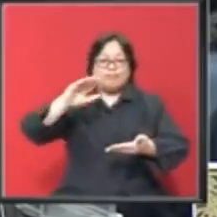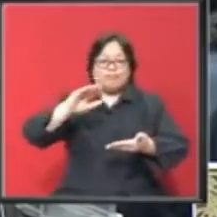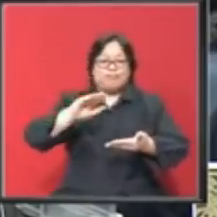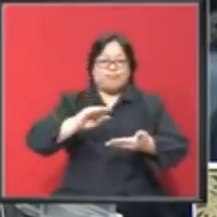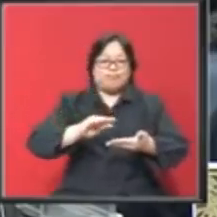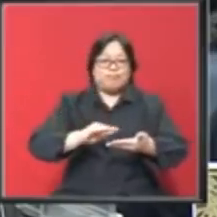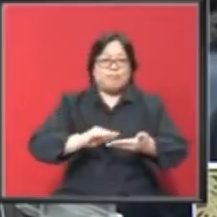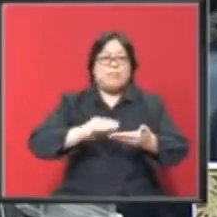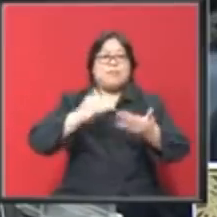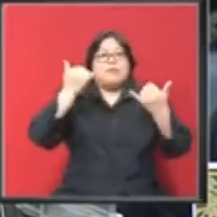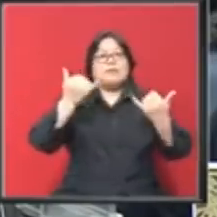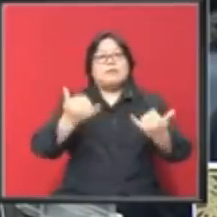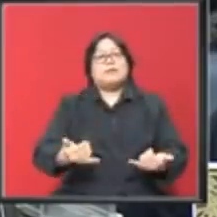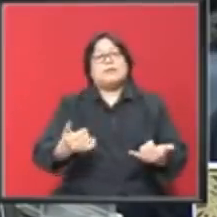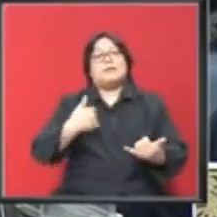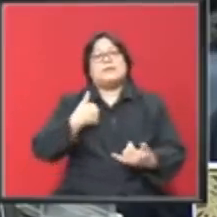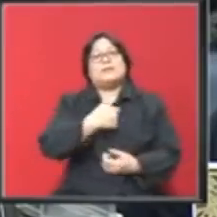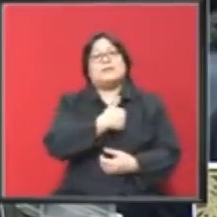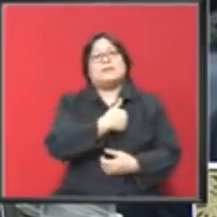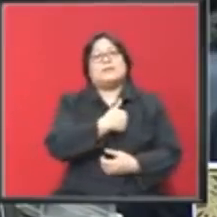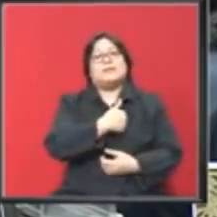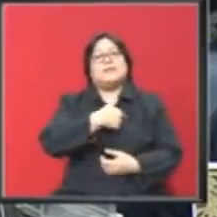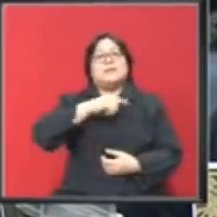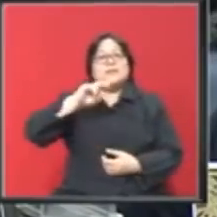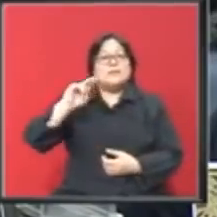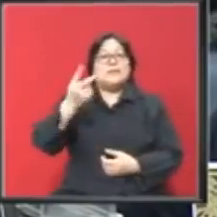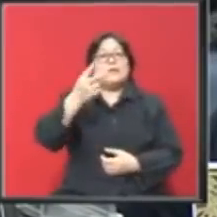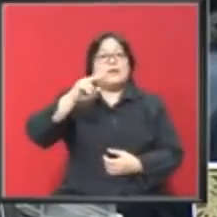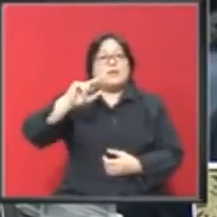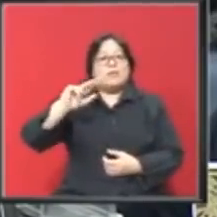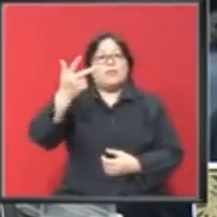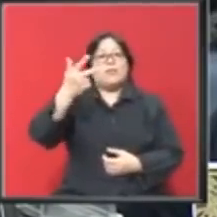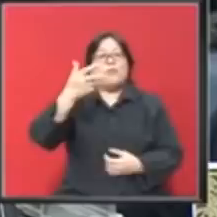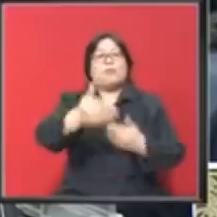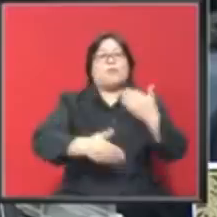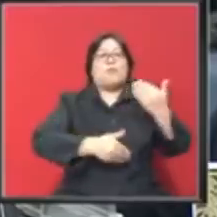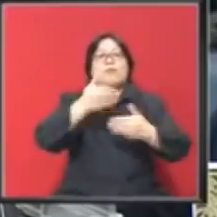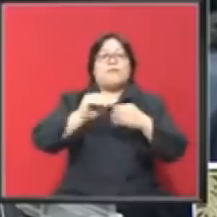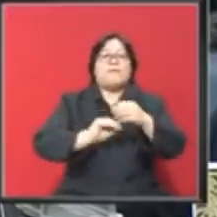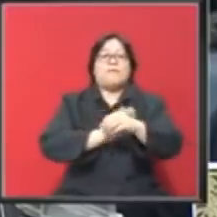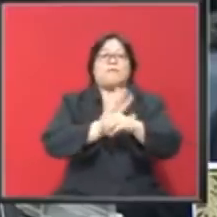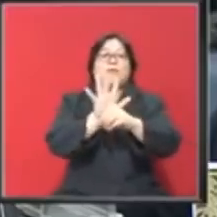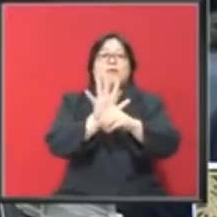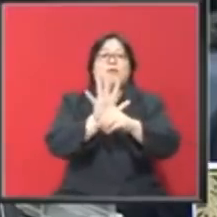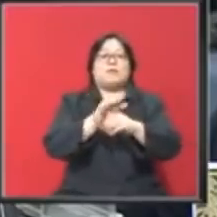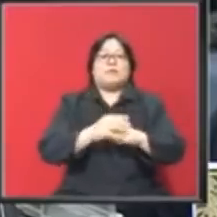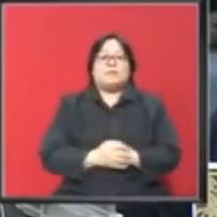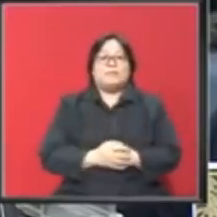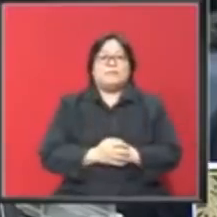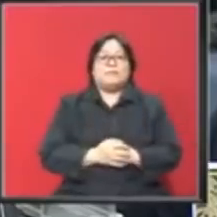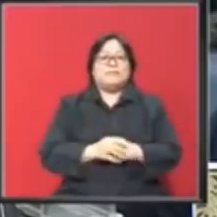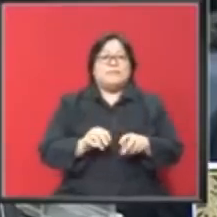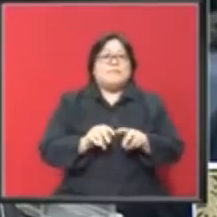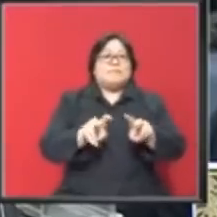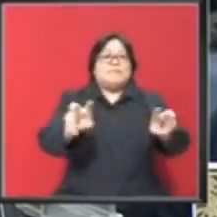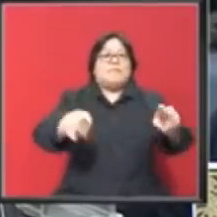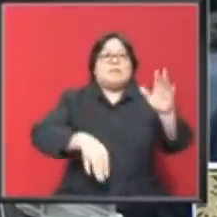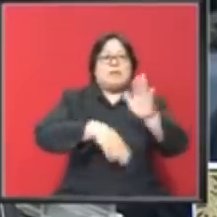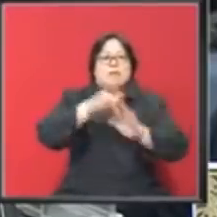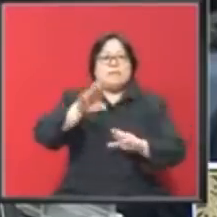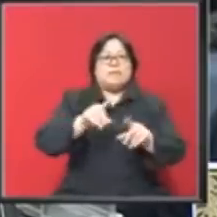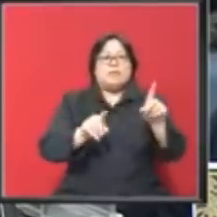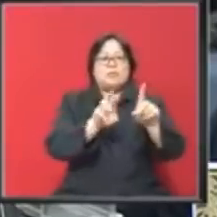sekarang kita dihadapi dengan second dan setuju WIB dengan jangkit lebih ribu